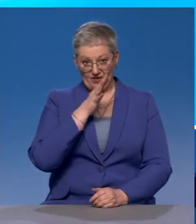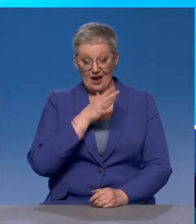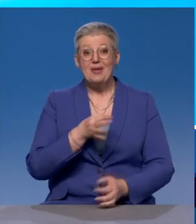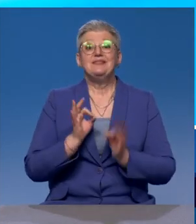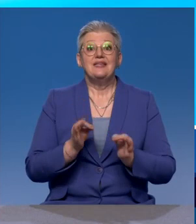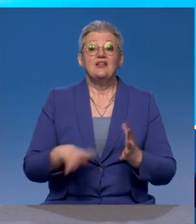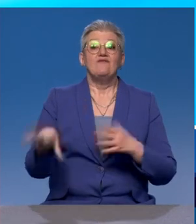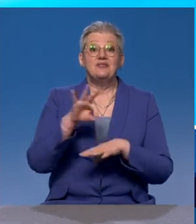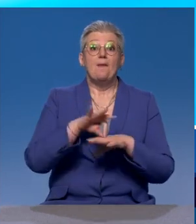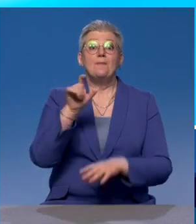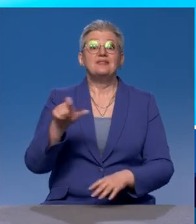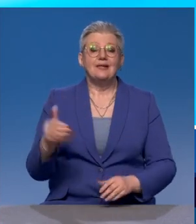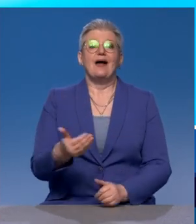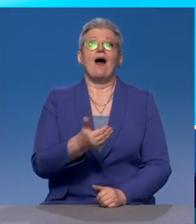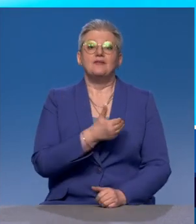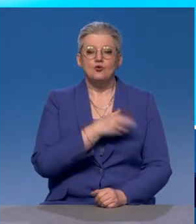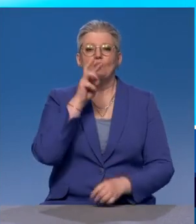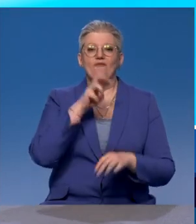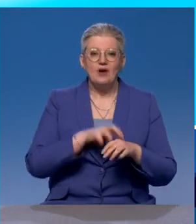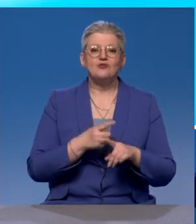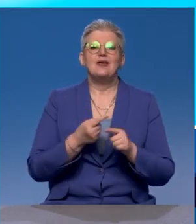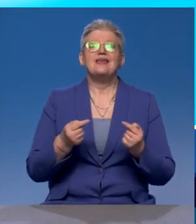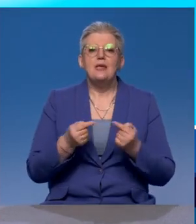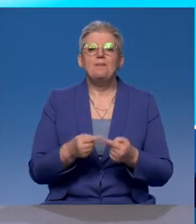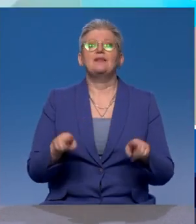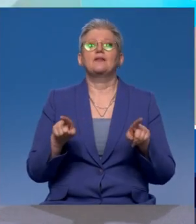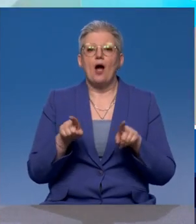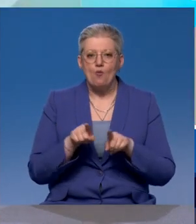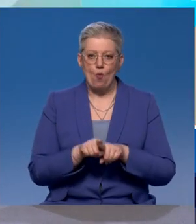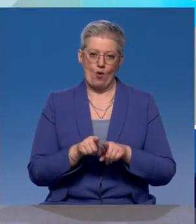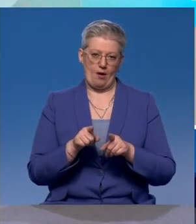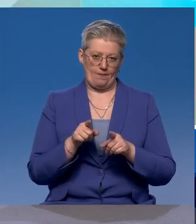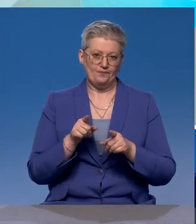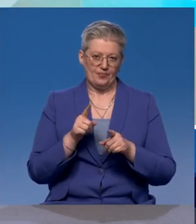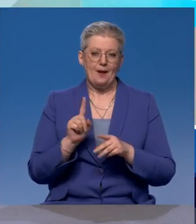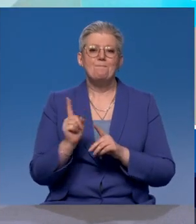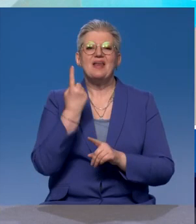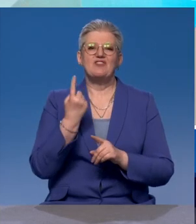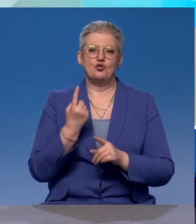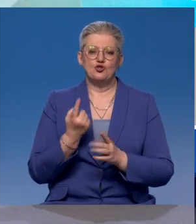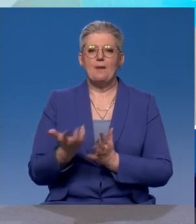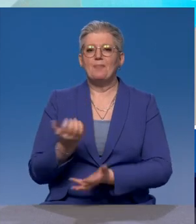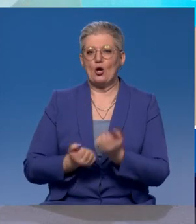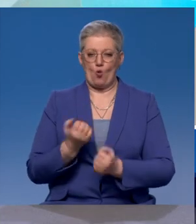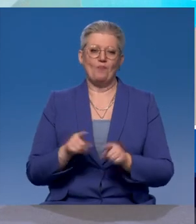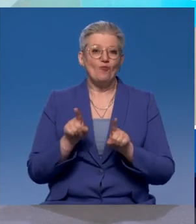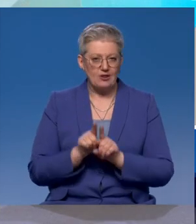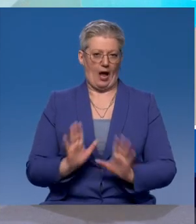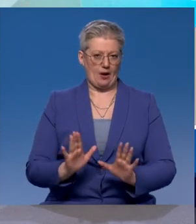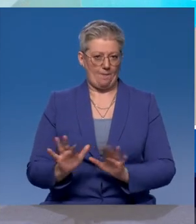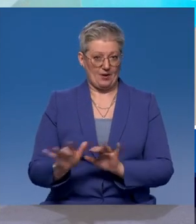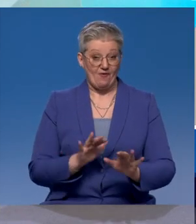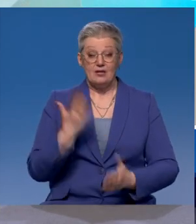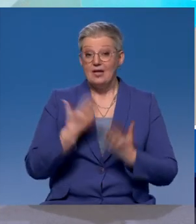пациенты хотят, чтобы именно врач проводил это так называемый первичный прием пациента. А если говорить